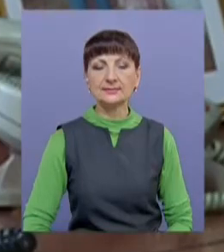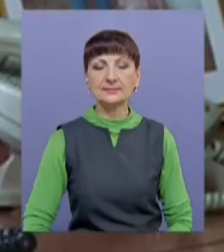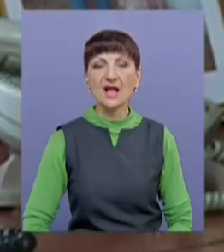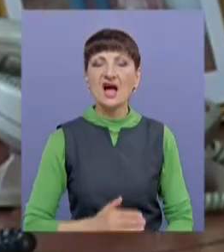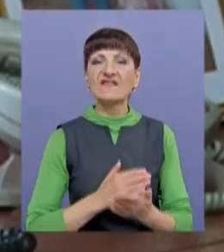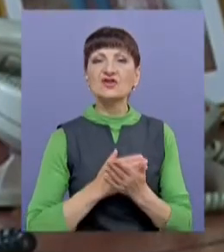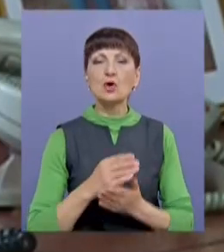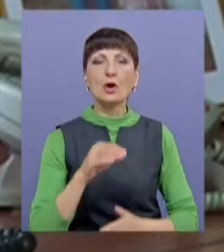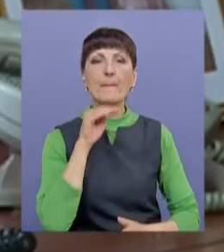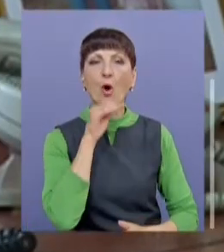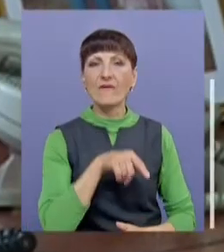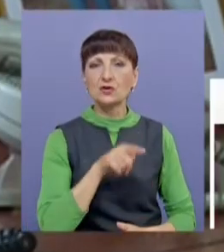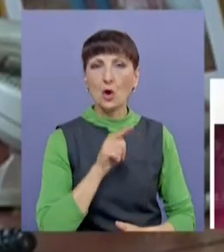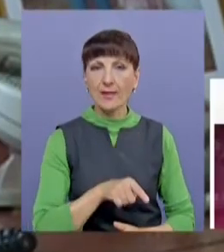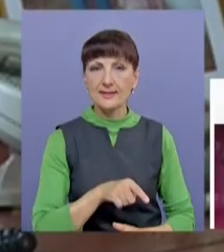Высокий профессионализм,